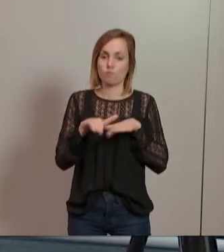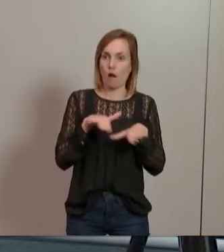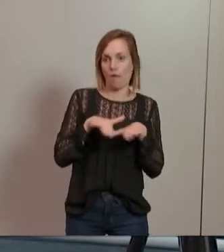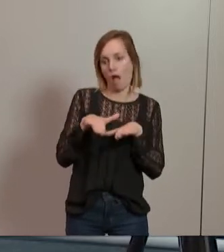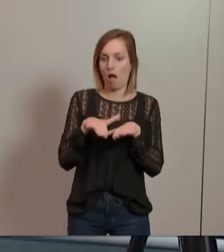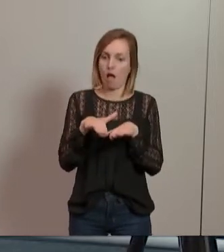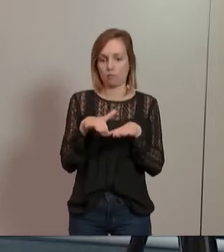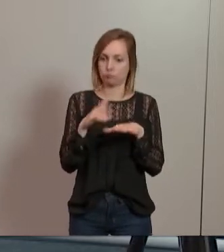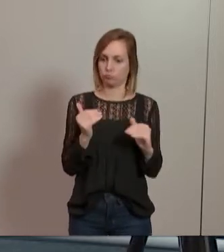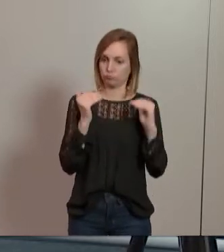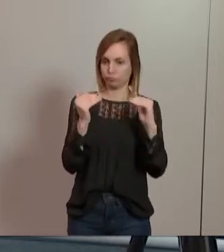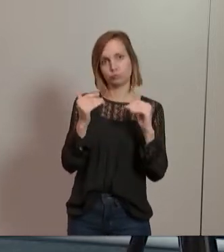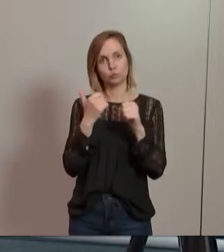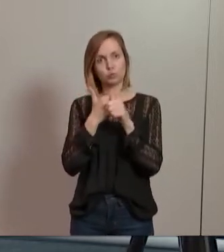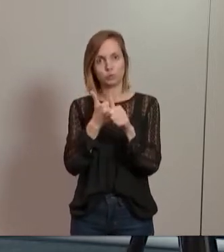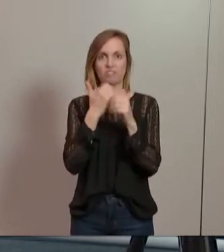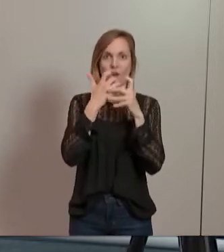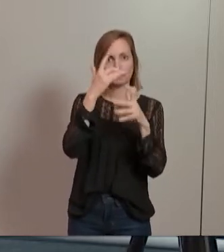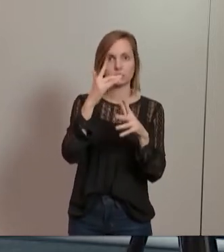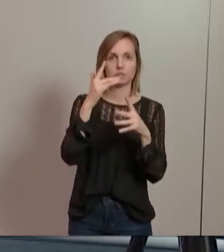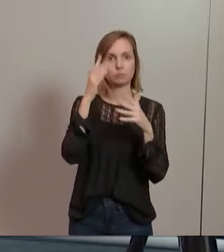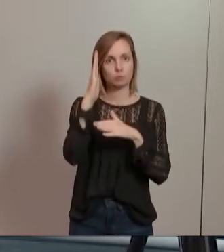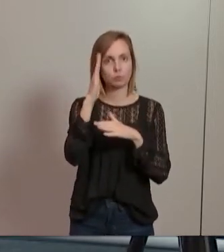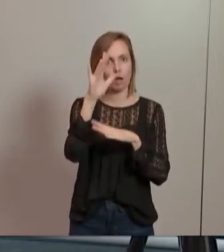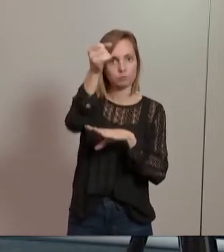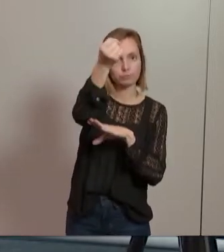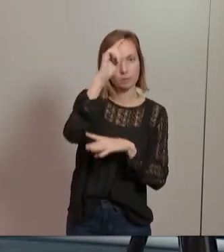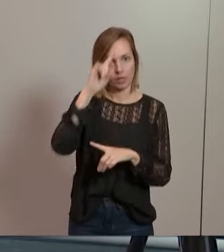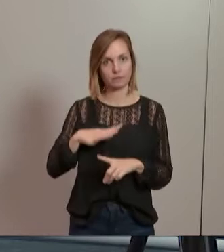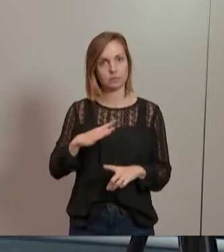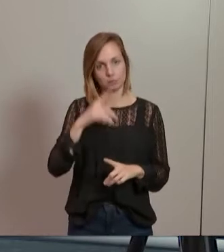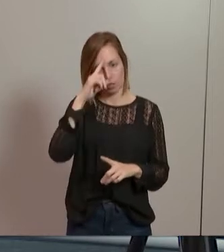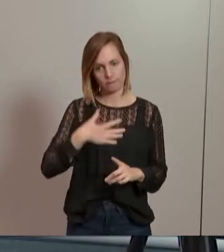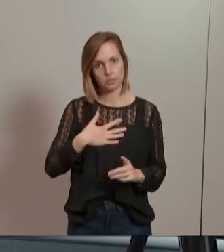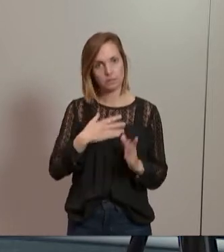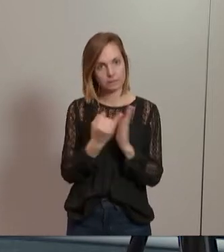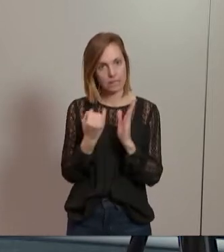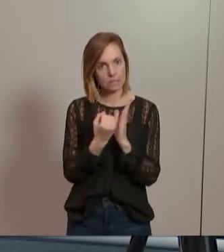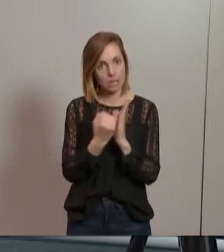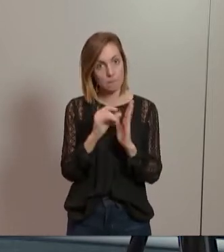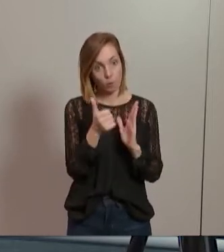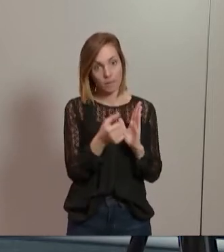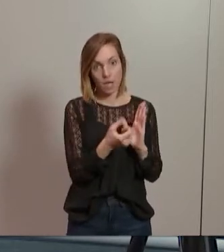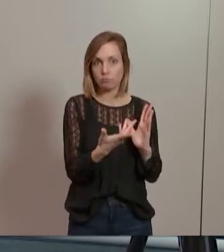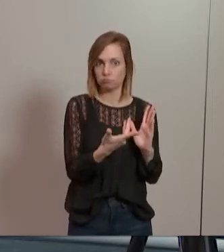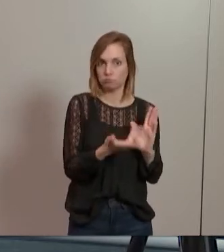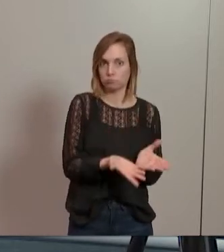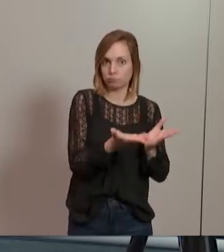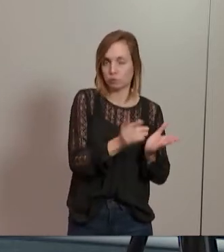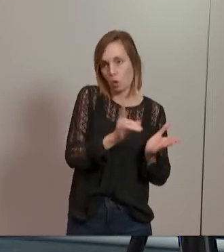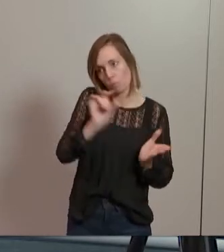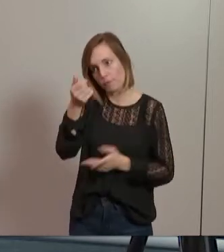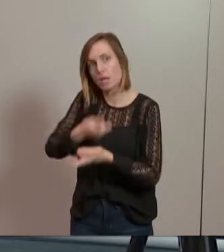ambitions. Bah, pour moi, la fiscalité n'est pas le premier des leviers. Le premier des leviers, c'est vraiment l'économie.